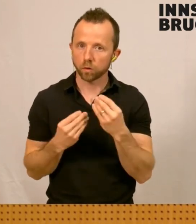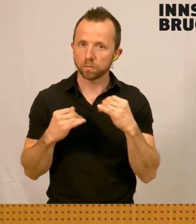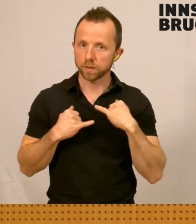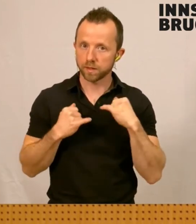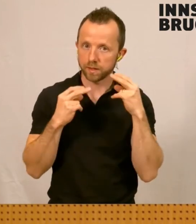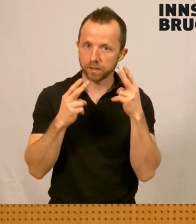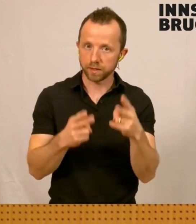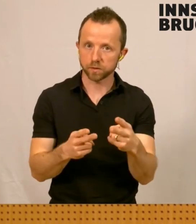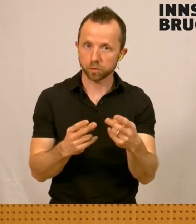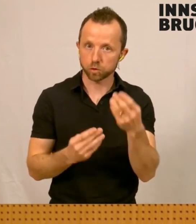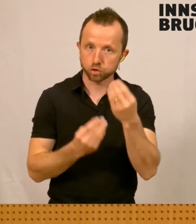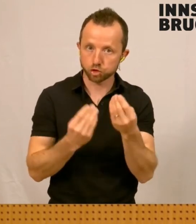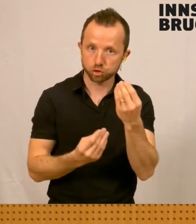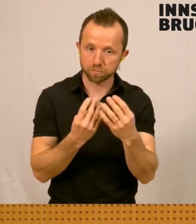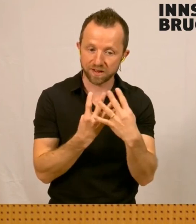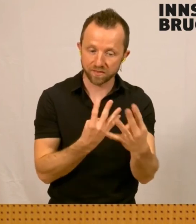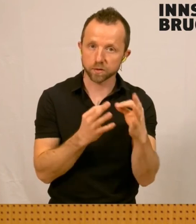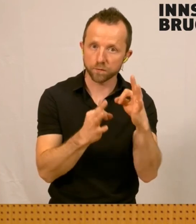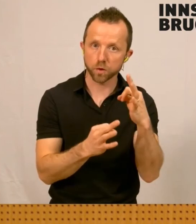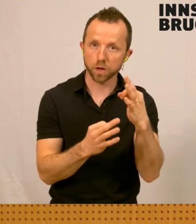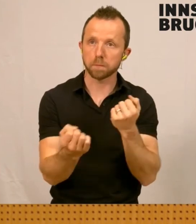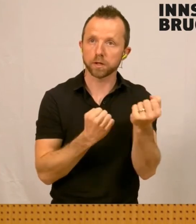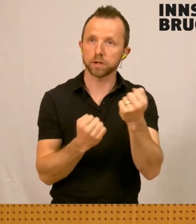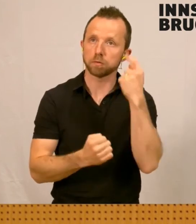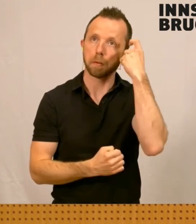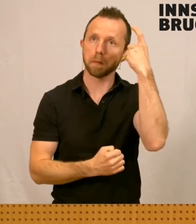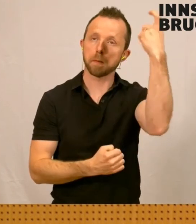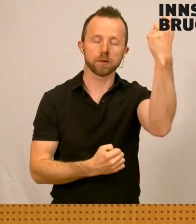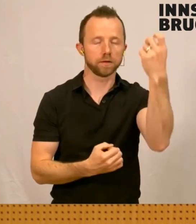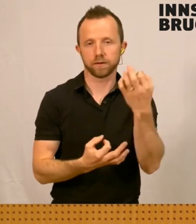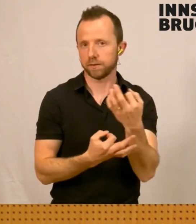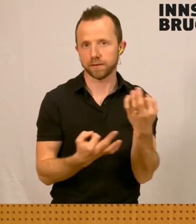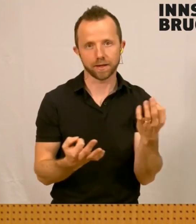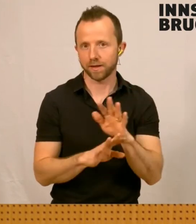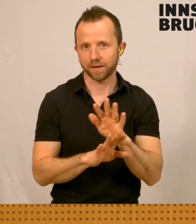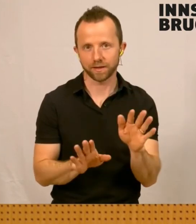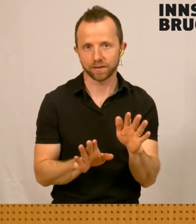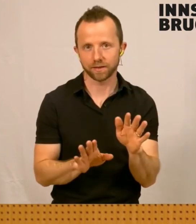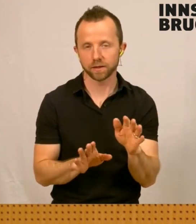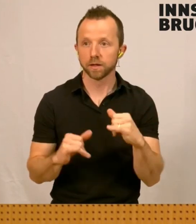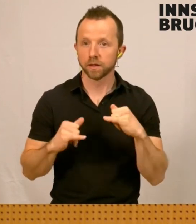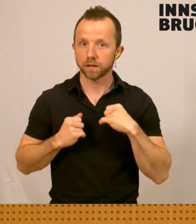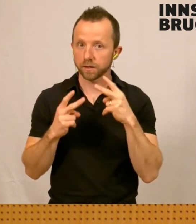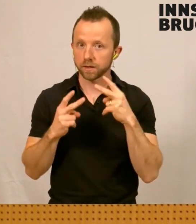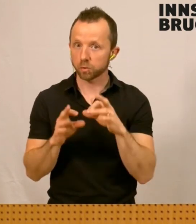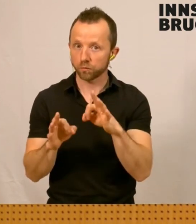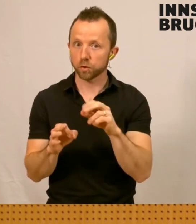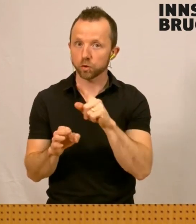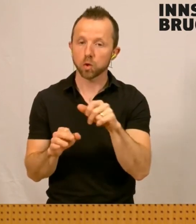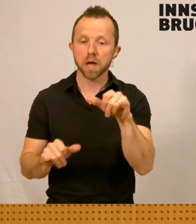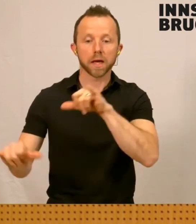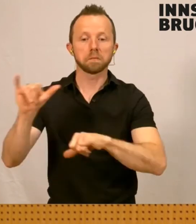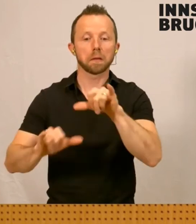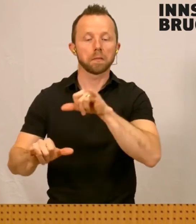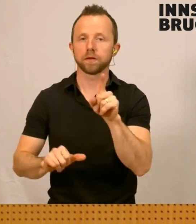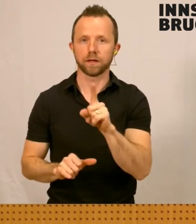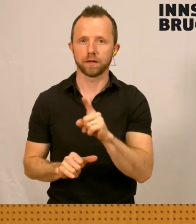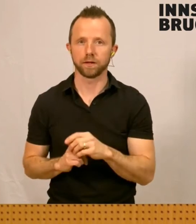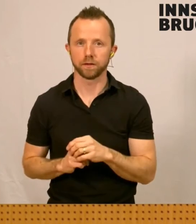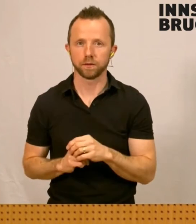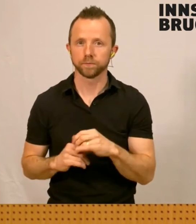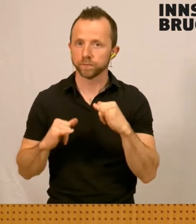keine Spielwiese für politische Fantasien. Innsbruck ist kein Platz für unendliche Experimente.